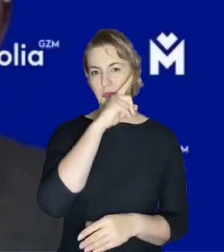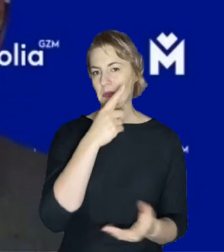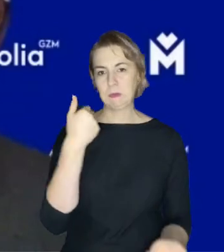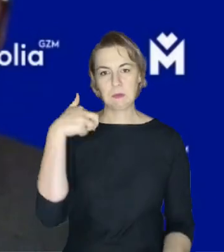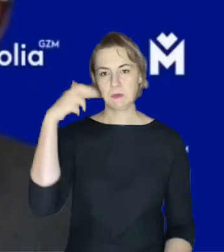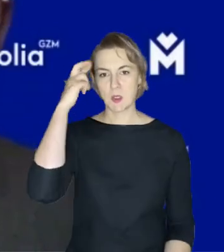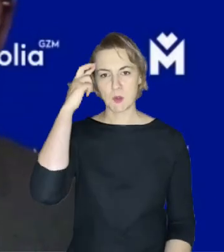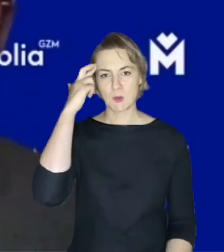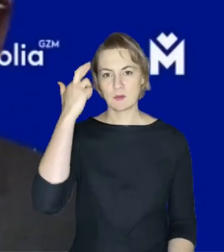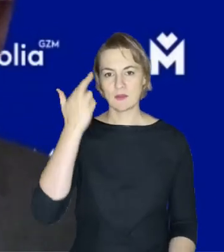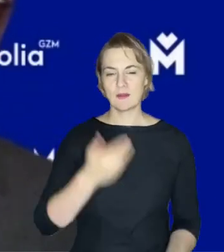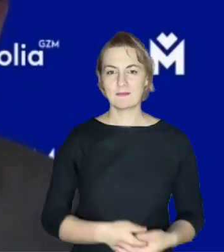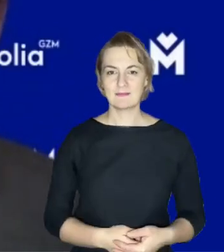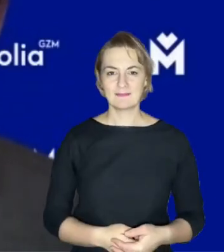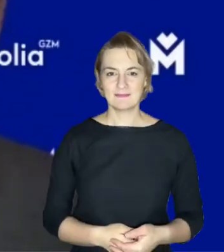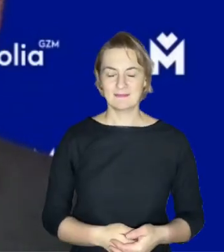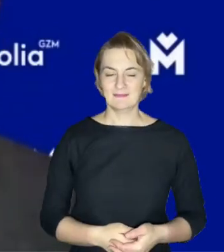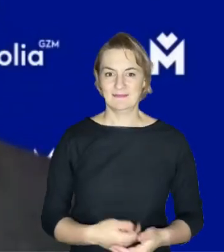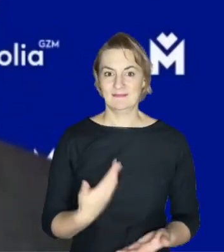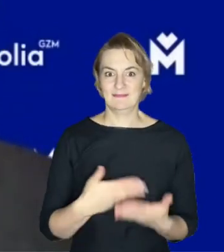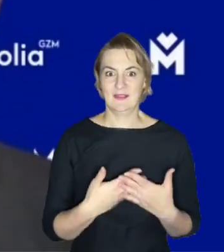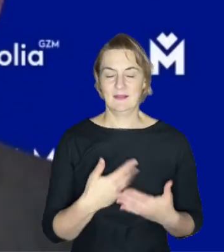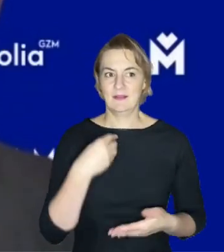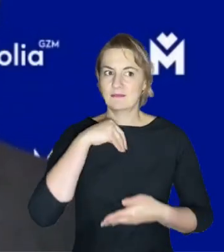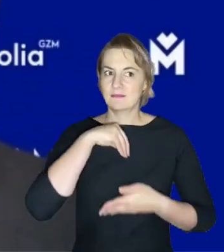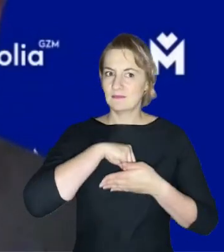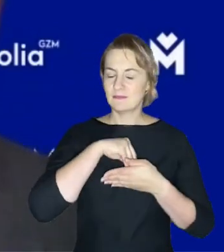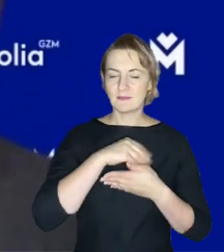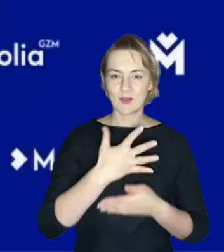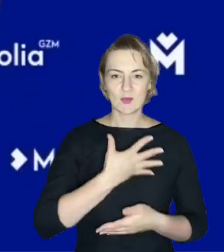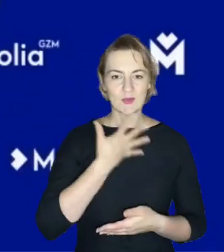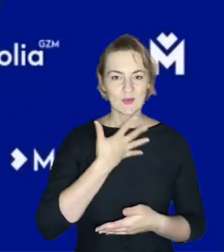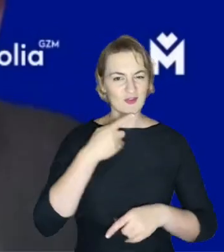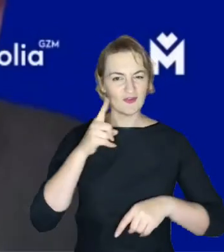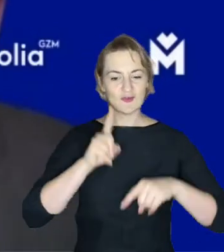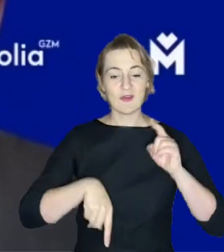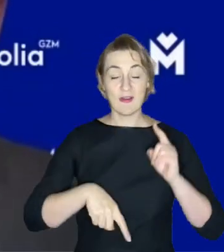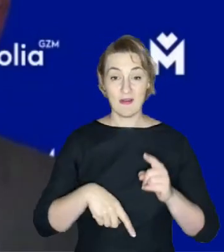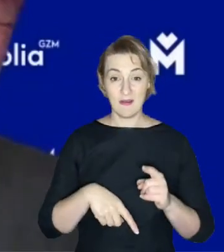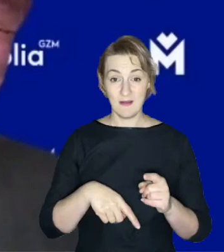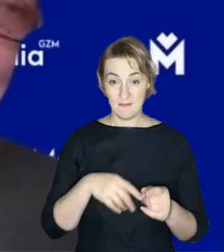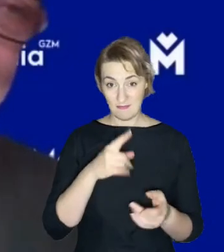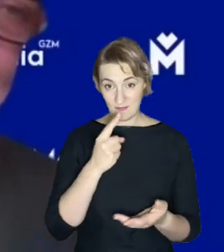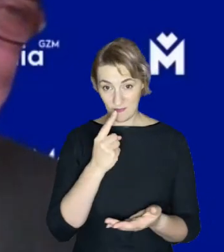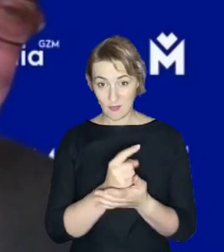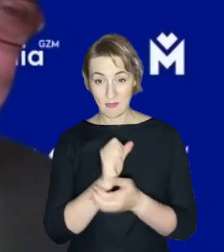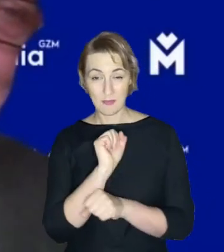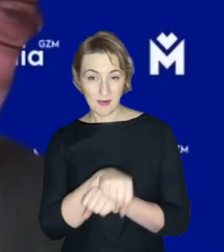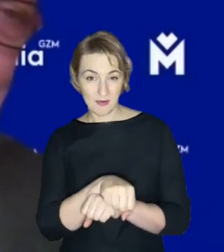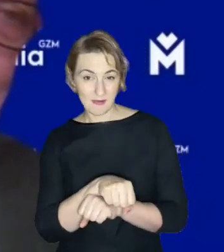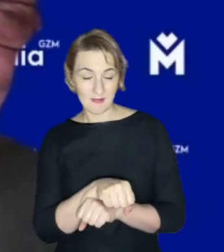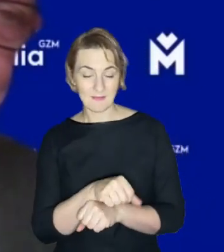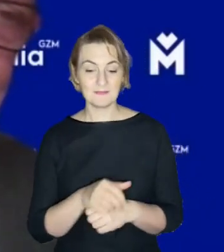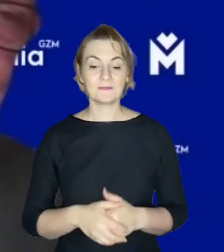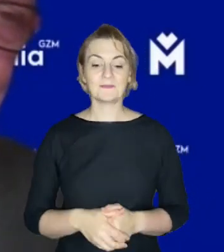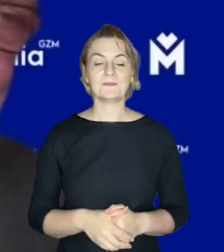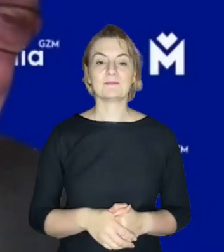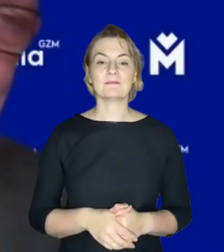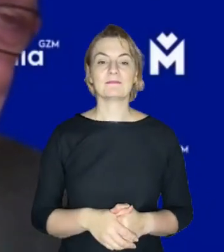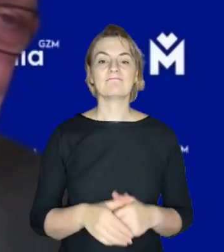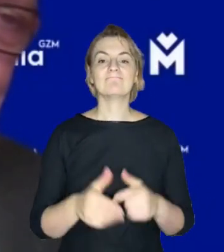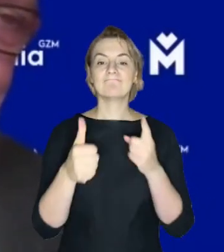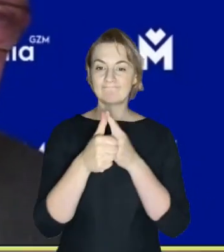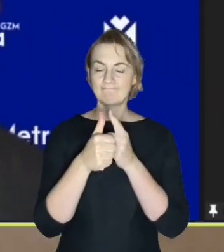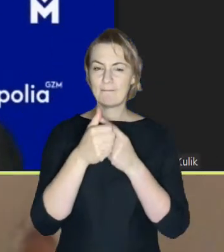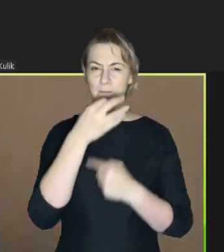rozumie i ja mam, pojawiają się we mnie takie negatywne uczucia. Jest szansa, że ja ich pokocham? Po pierwsze sobie zadaj pytanie,